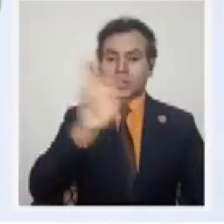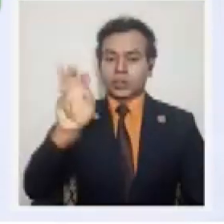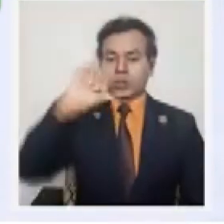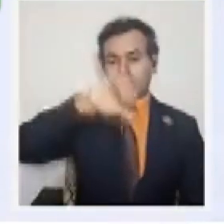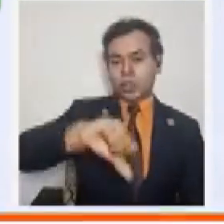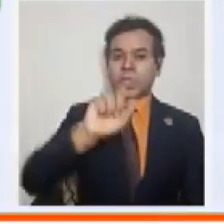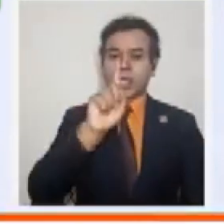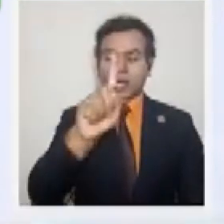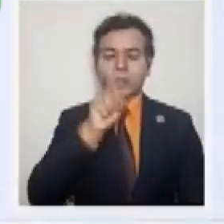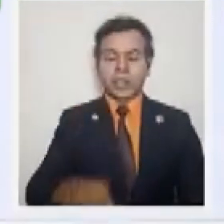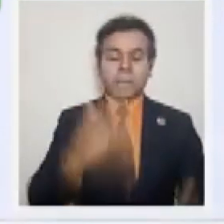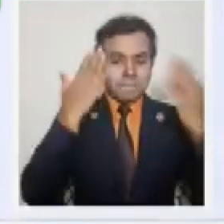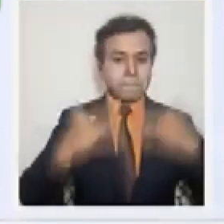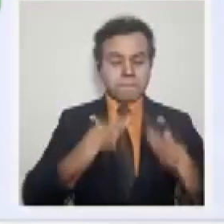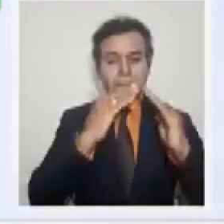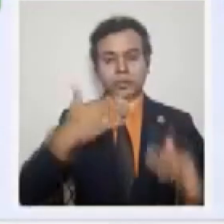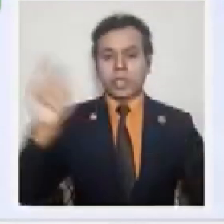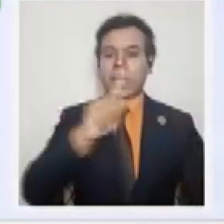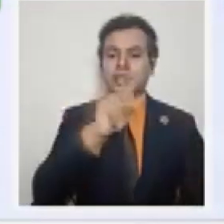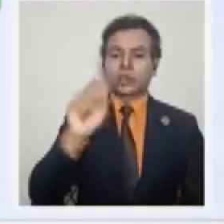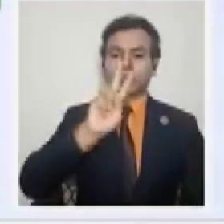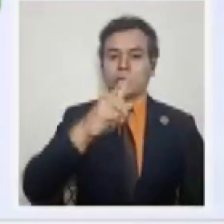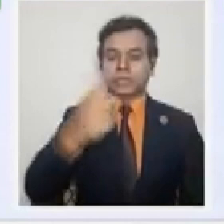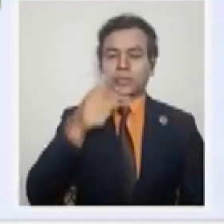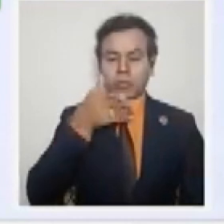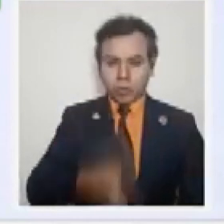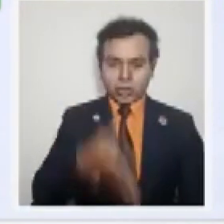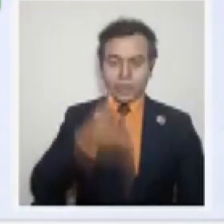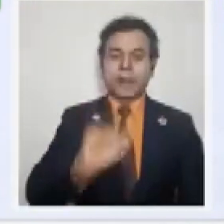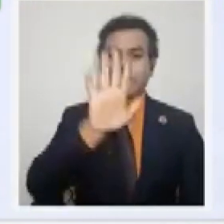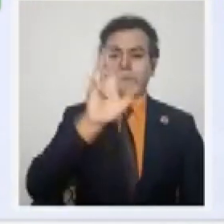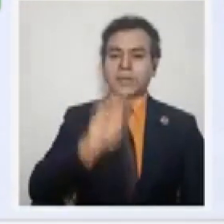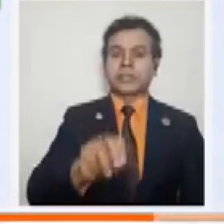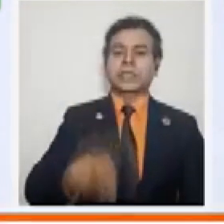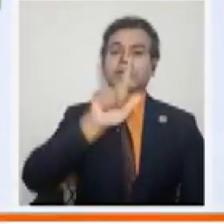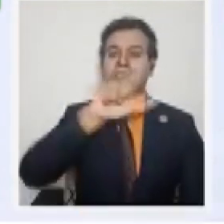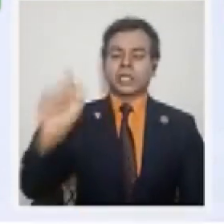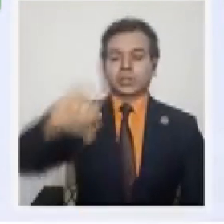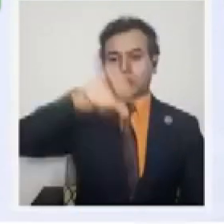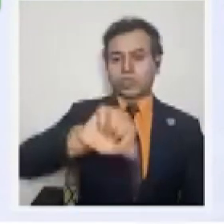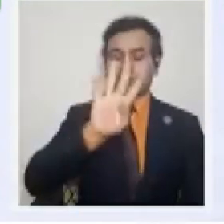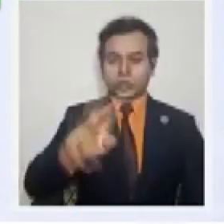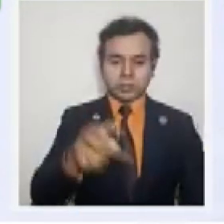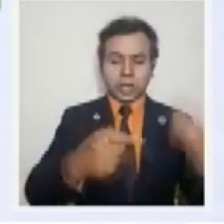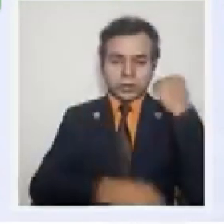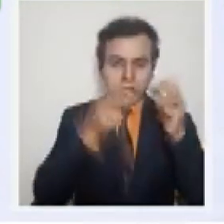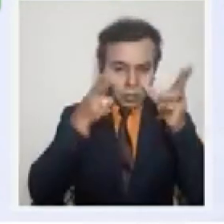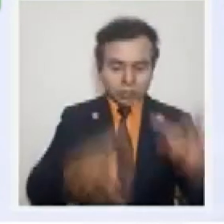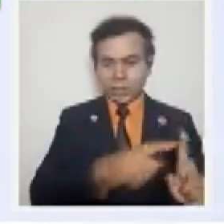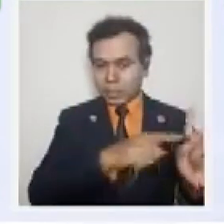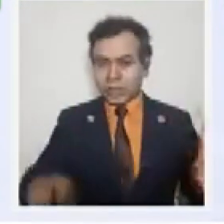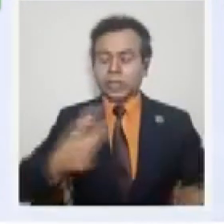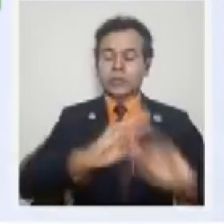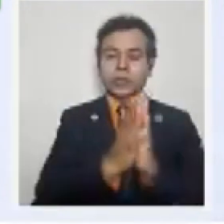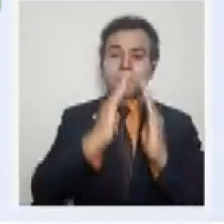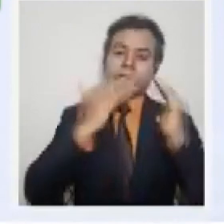গত 24 ঘন্টায় আইসোলেশনে নতুন করে 391 জন এবং ছাড় পেয়েছেন 126 জন। বর্তমানে